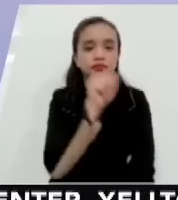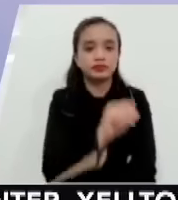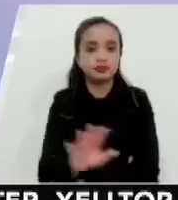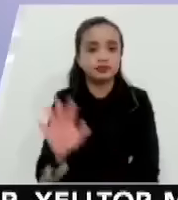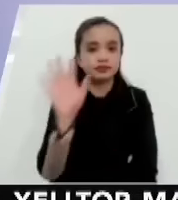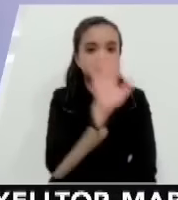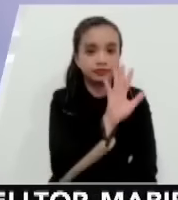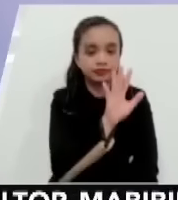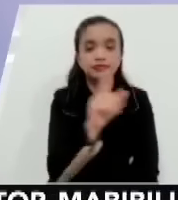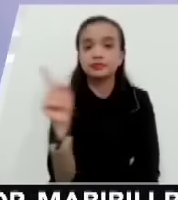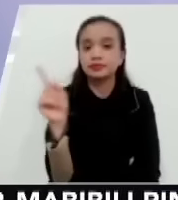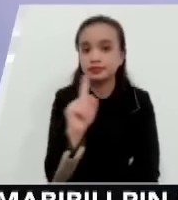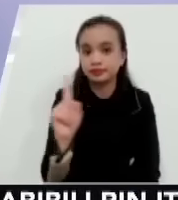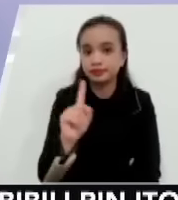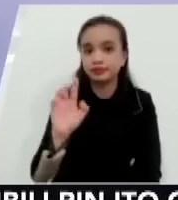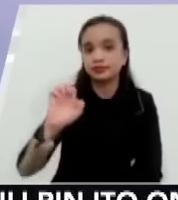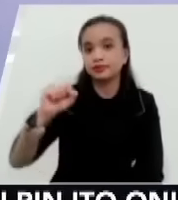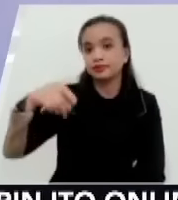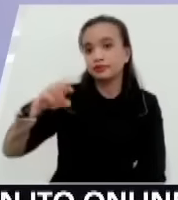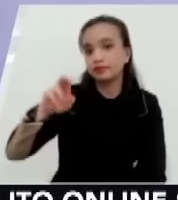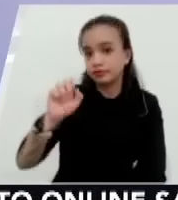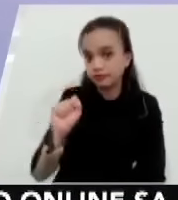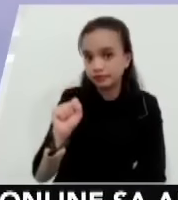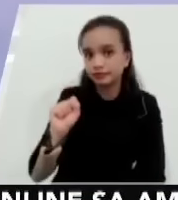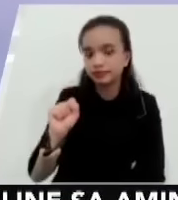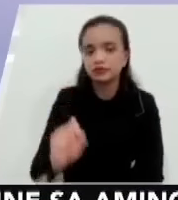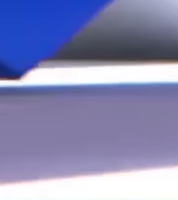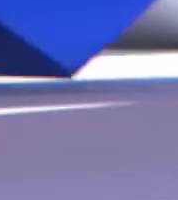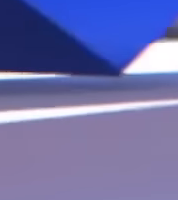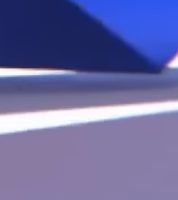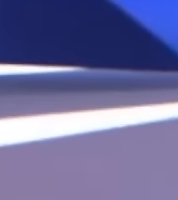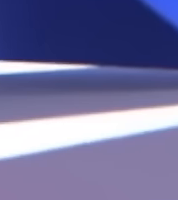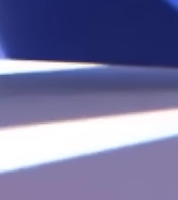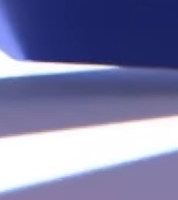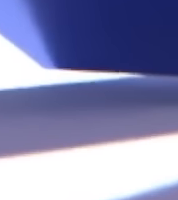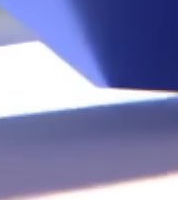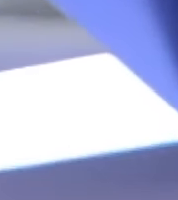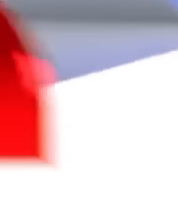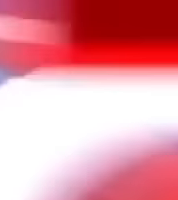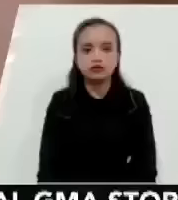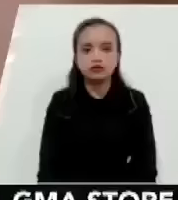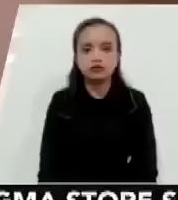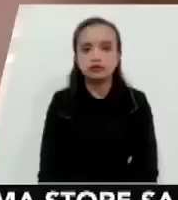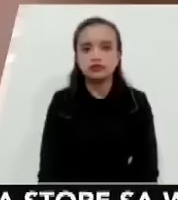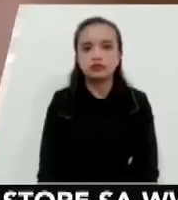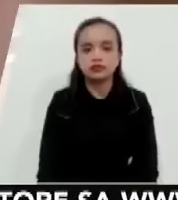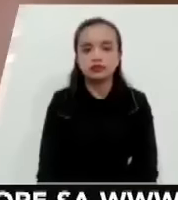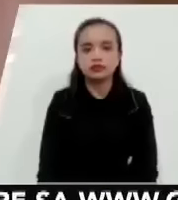lumalaking esports industry sa bansa, tinutukan ni Bernadette Reyes.